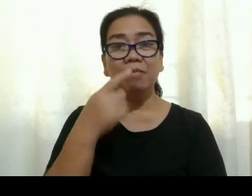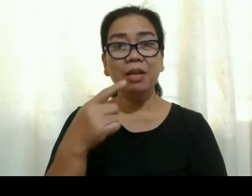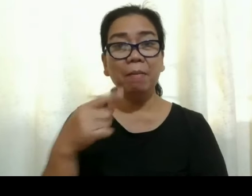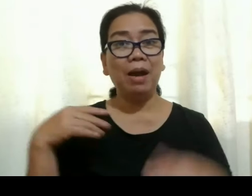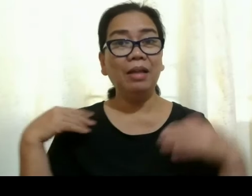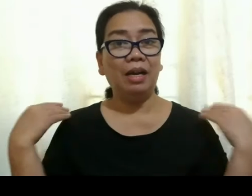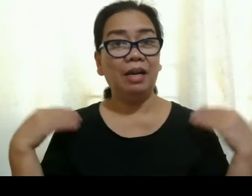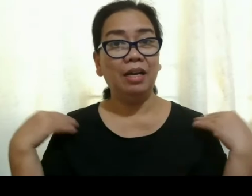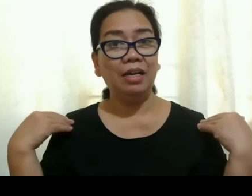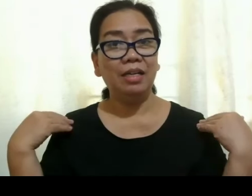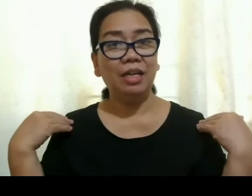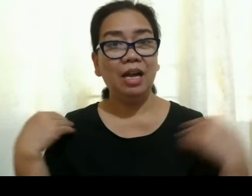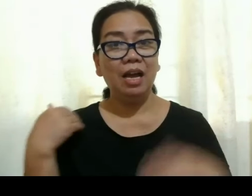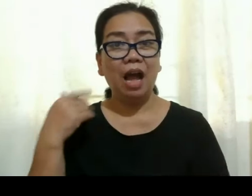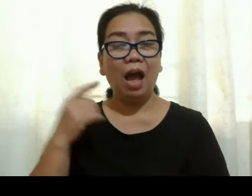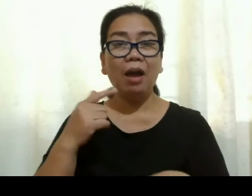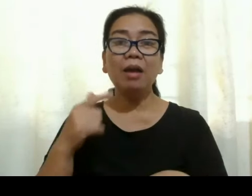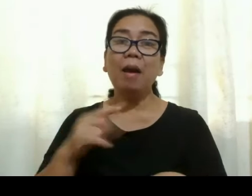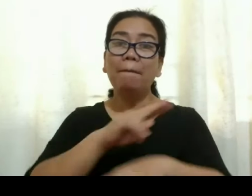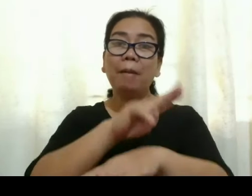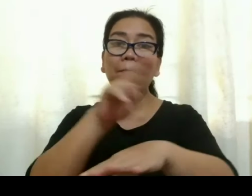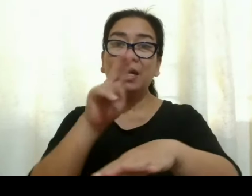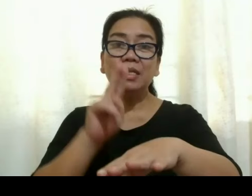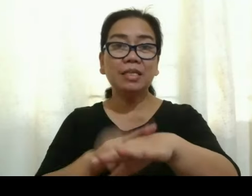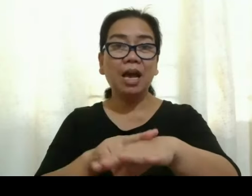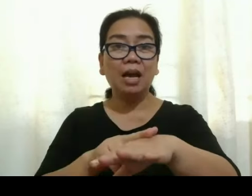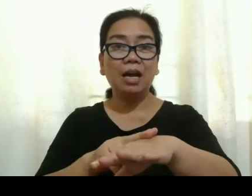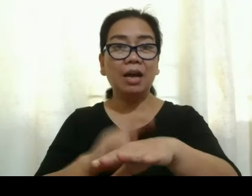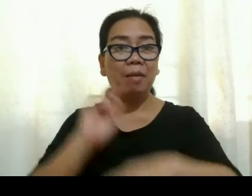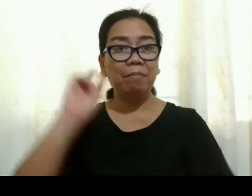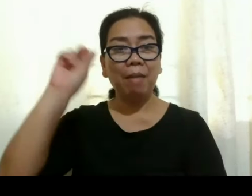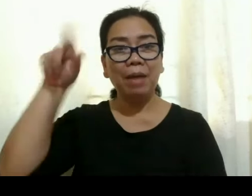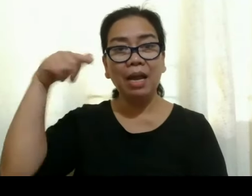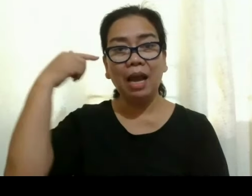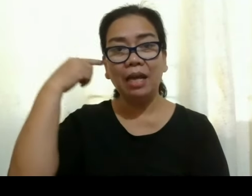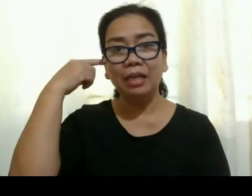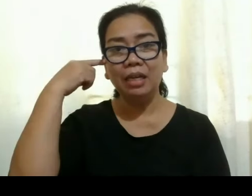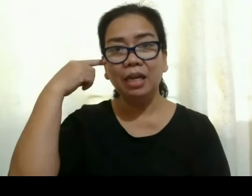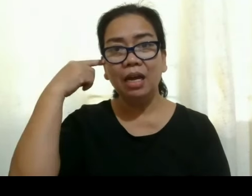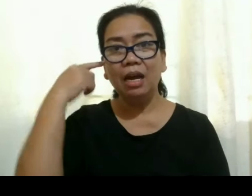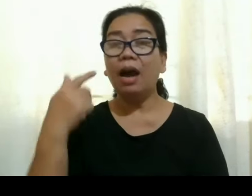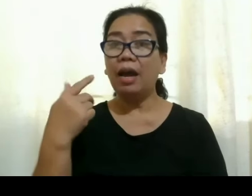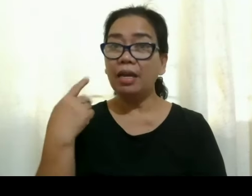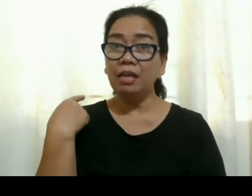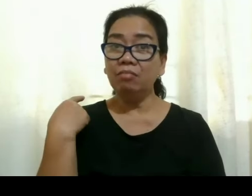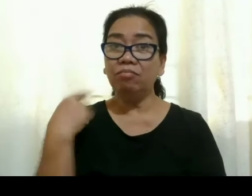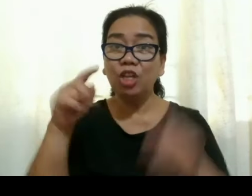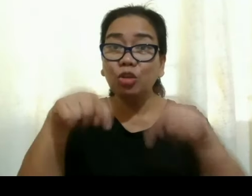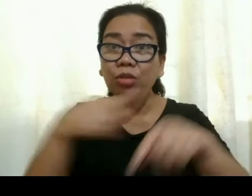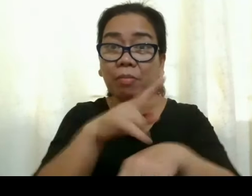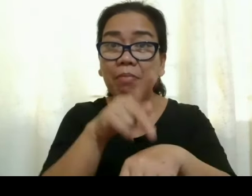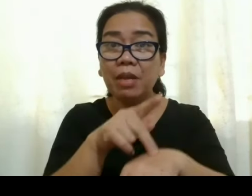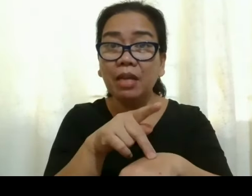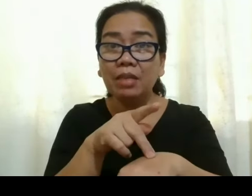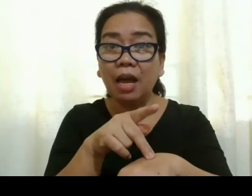Ang sabi ng bata, ang pambansang pamahalaan ay